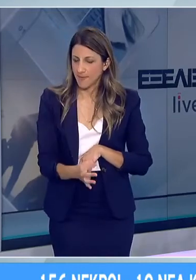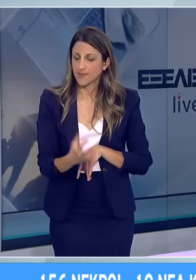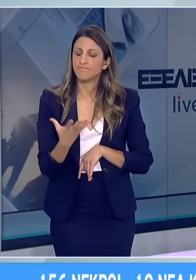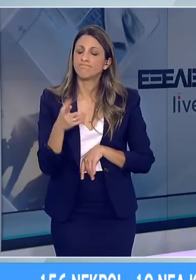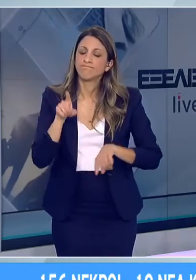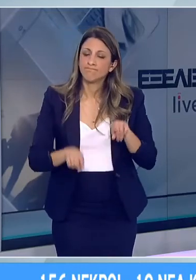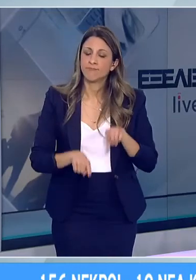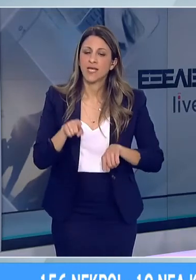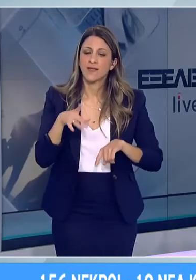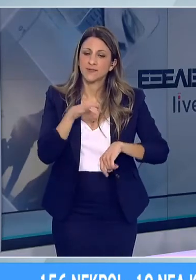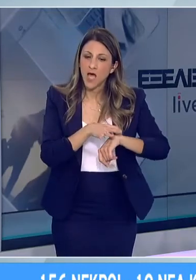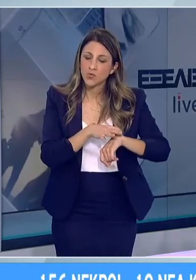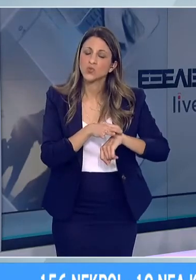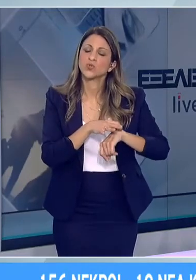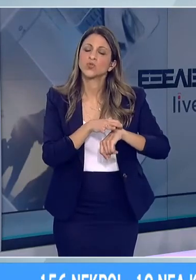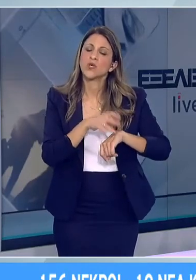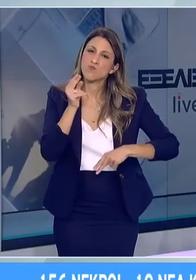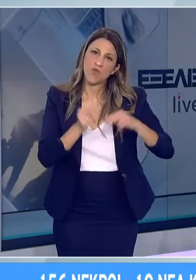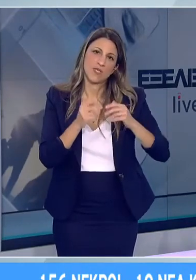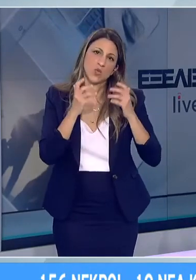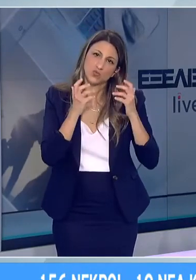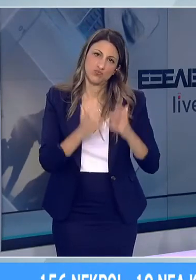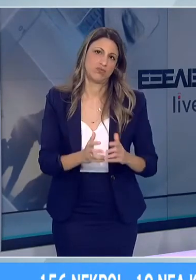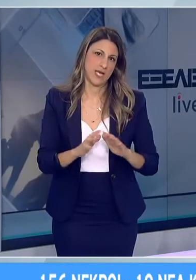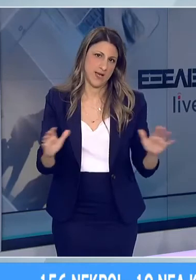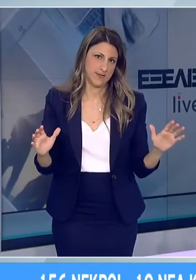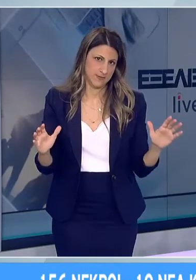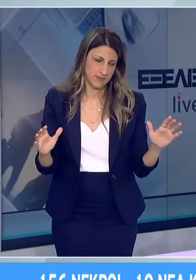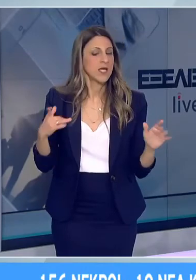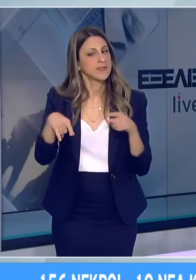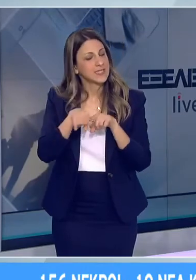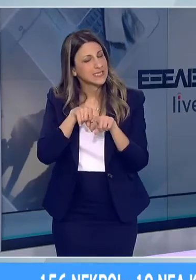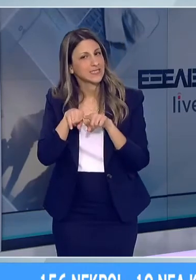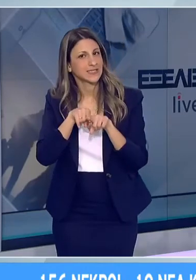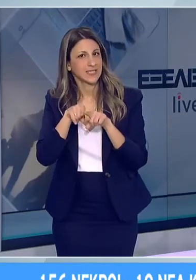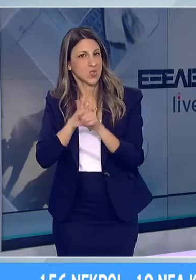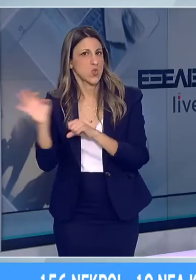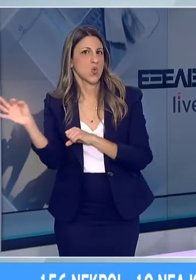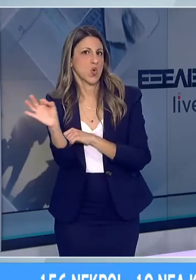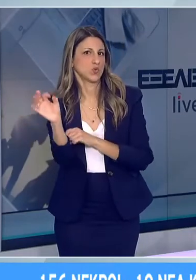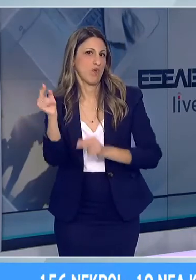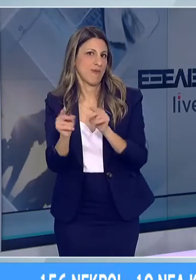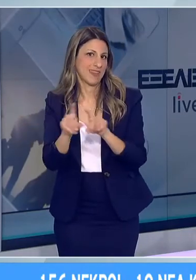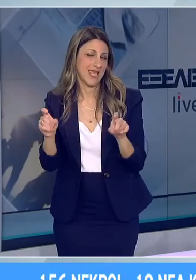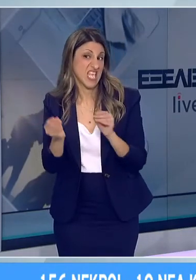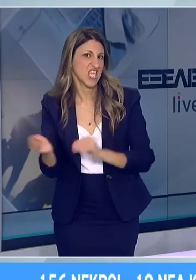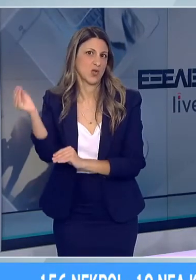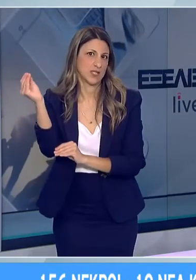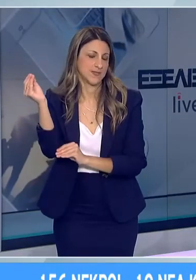σχετιστεί με αυξημένη θνητότητα και αυξημένο κίνδυνο θανάτου από τον κορονοϊό. Και μας ενδιαφέρει σε όλες μας τις επαφές αυτή τη